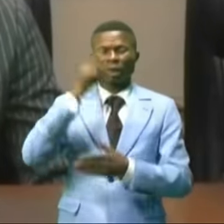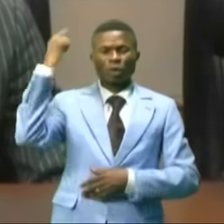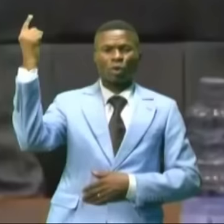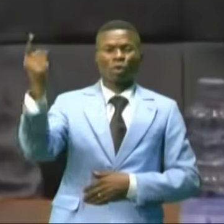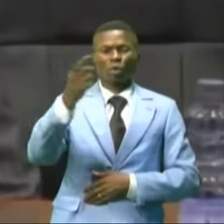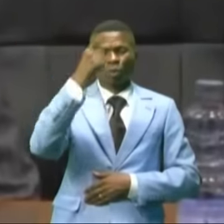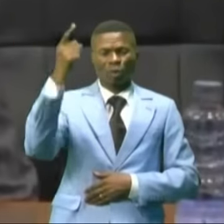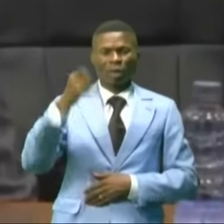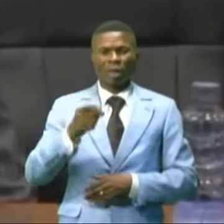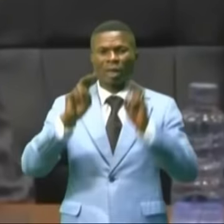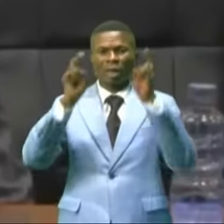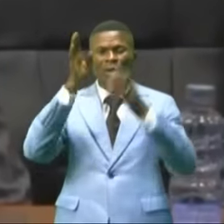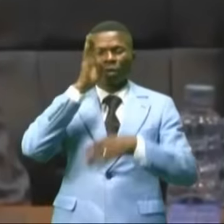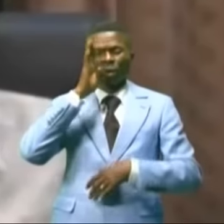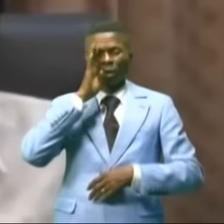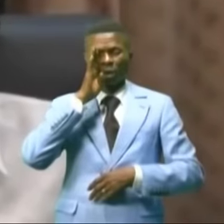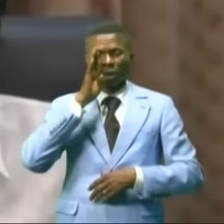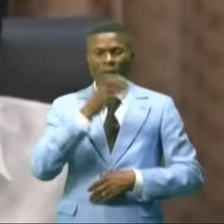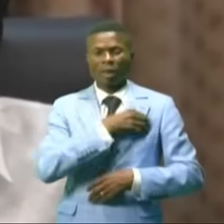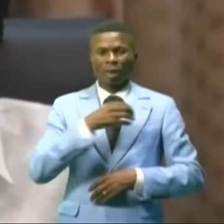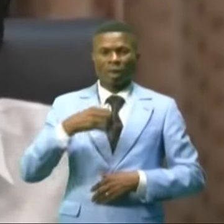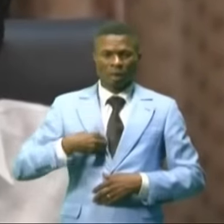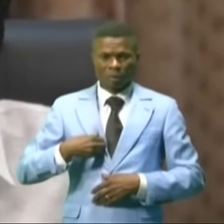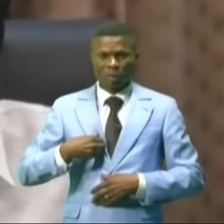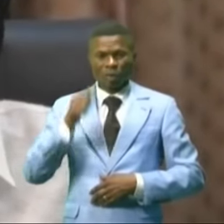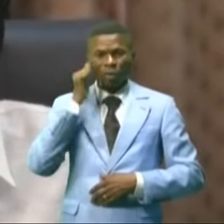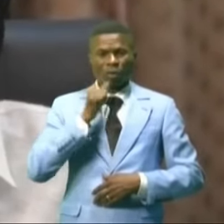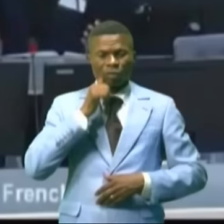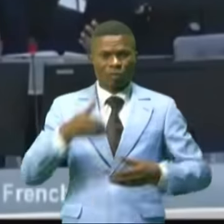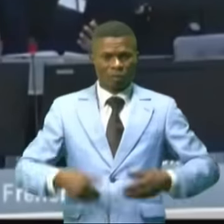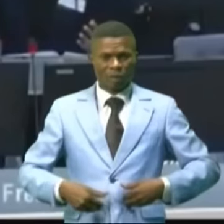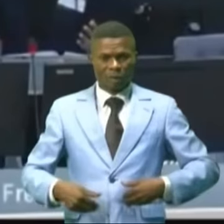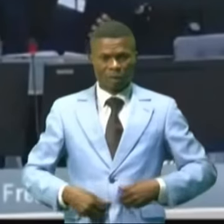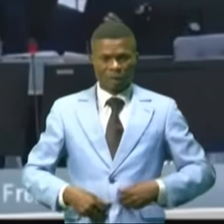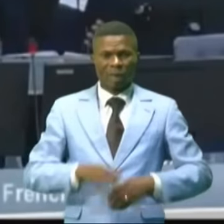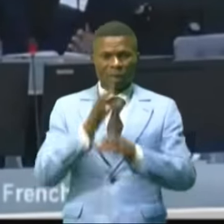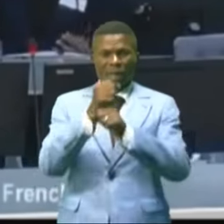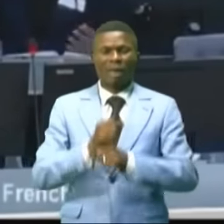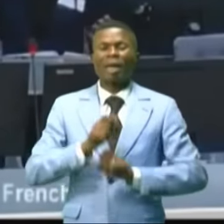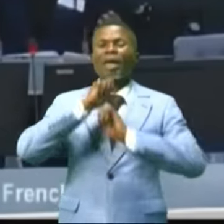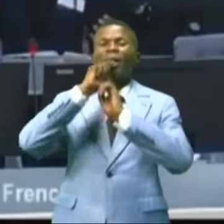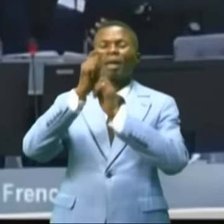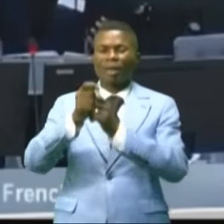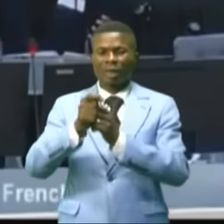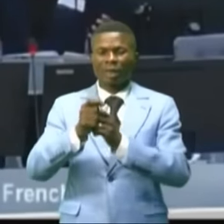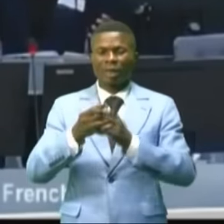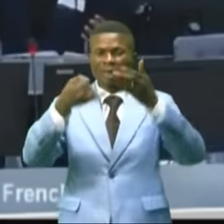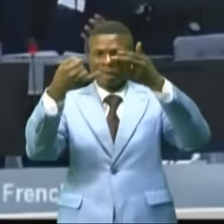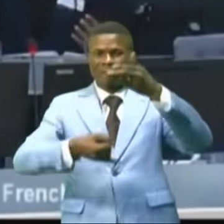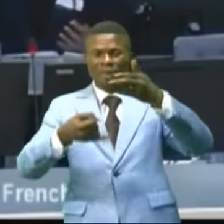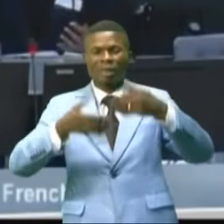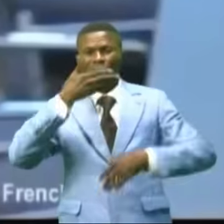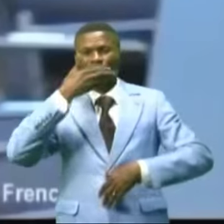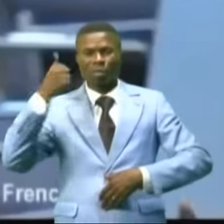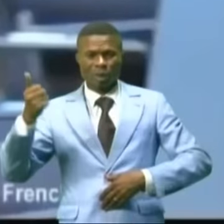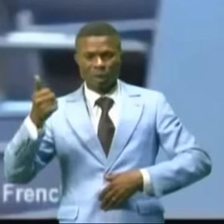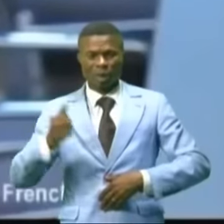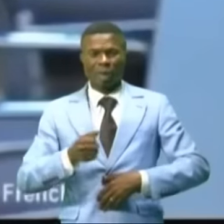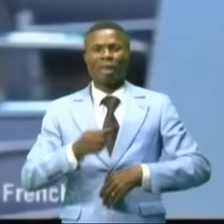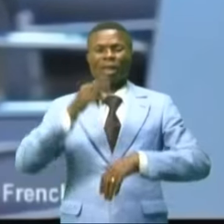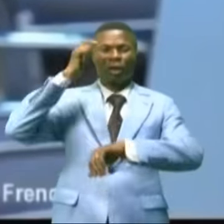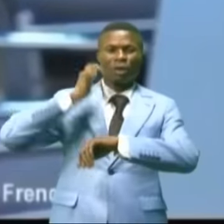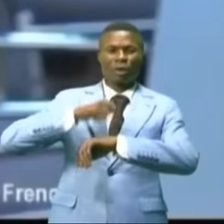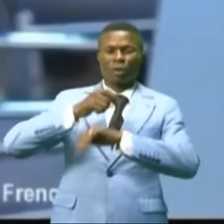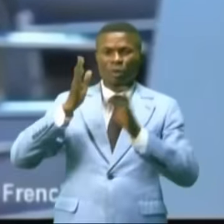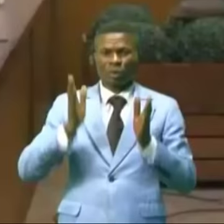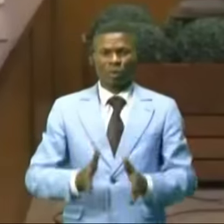internationaux à Bruxelles, où Mademoiselle Déborah Savanga a reçu le prix de sixième meilleur oratrice,